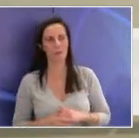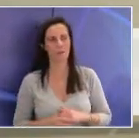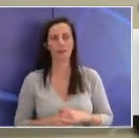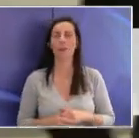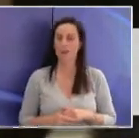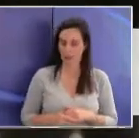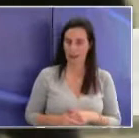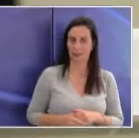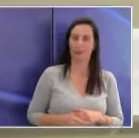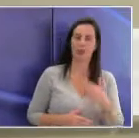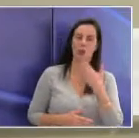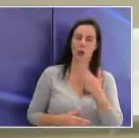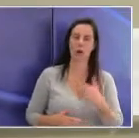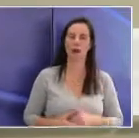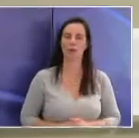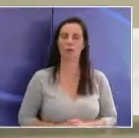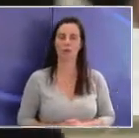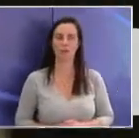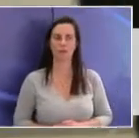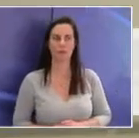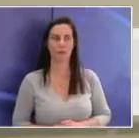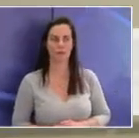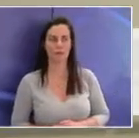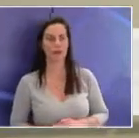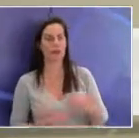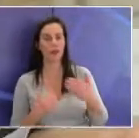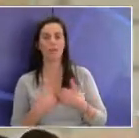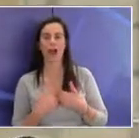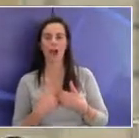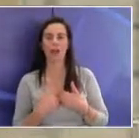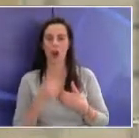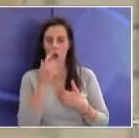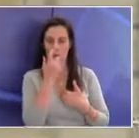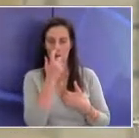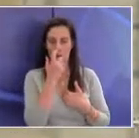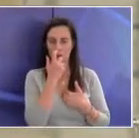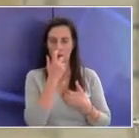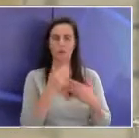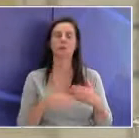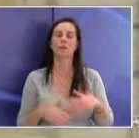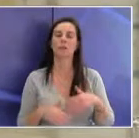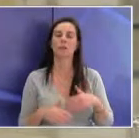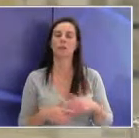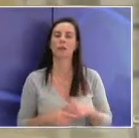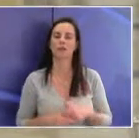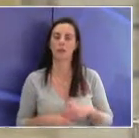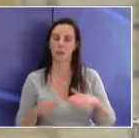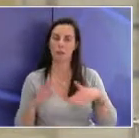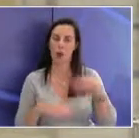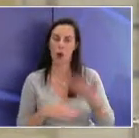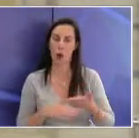שרת המשפטים, אילת שקד, תודה רבה. תודה רבה. ואנחנו מיד נהיה כאן עם